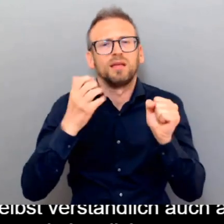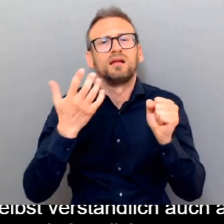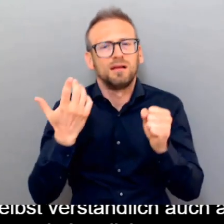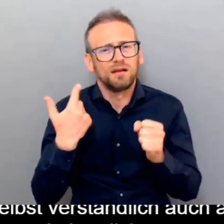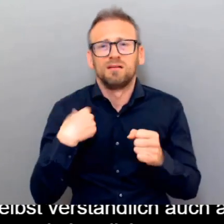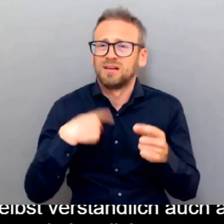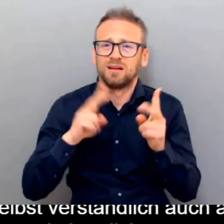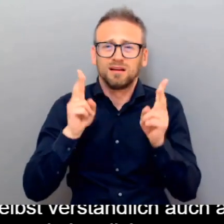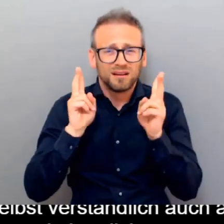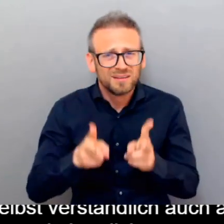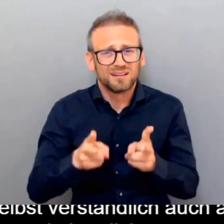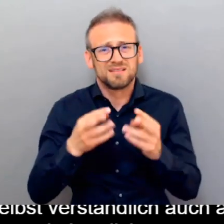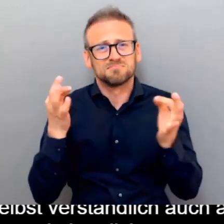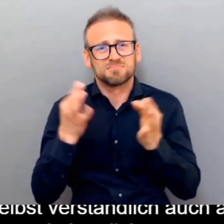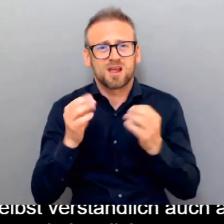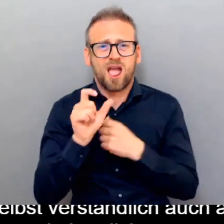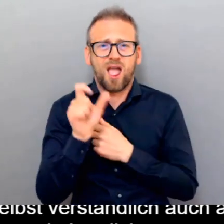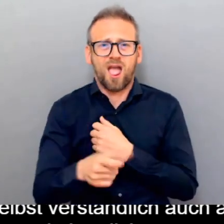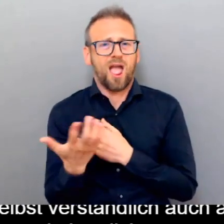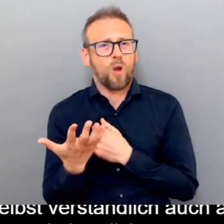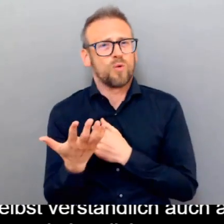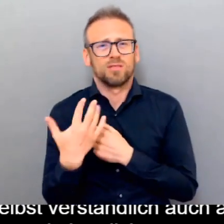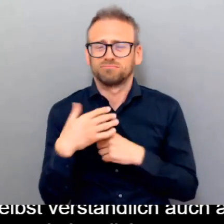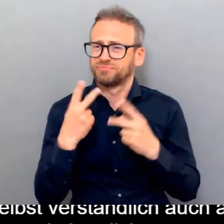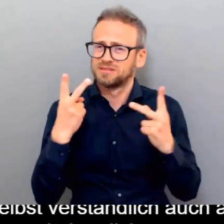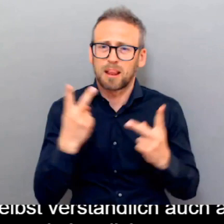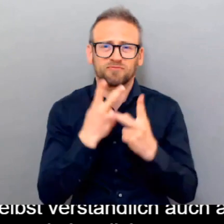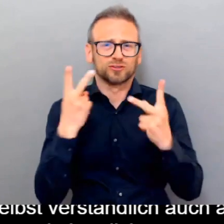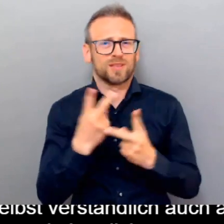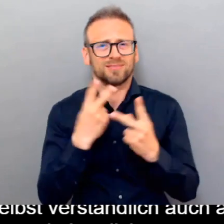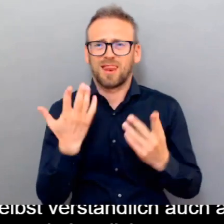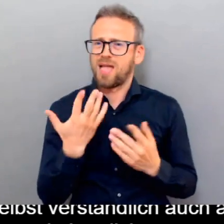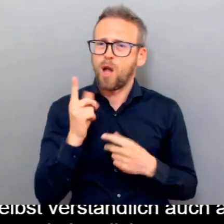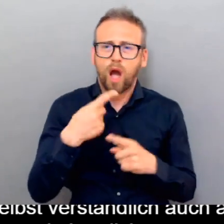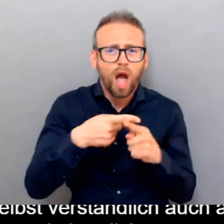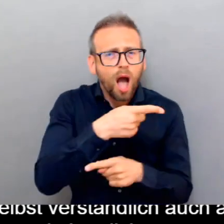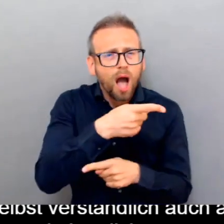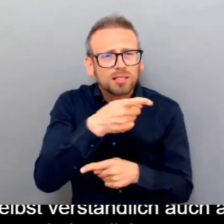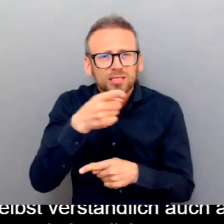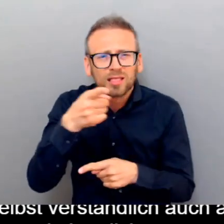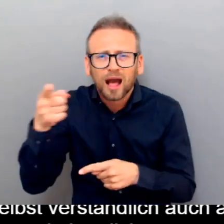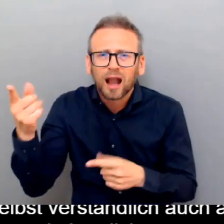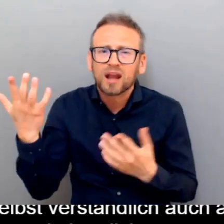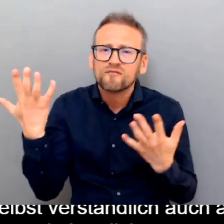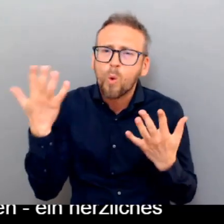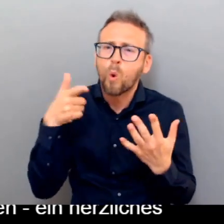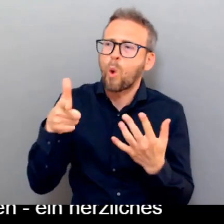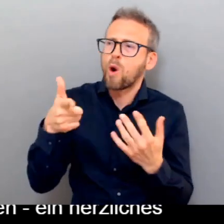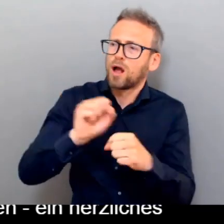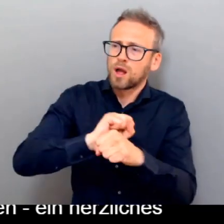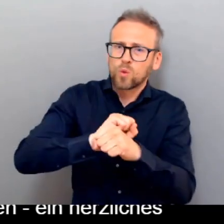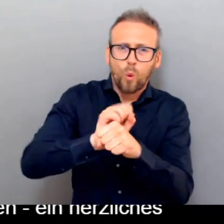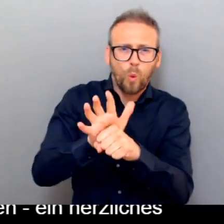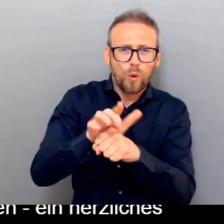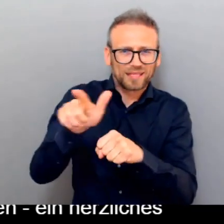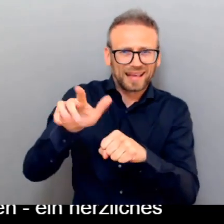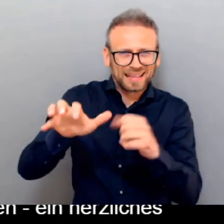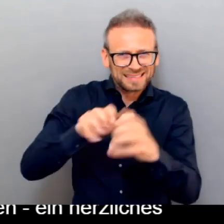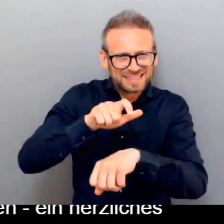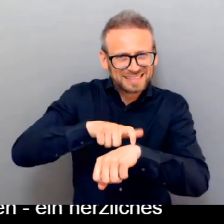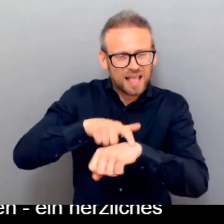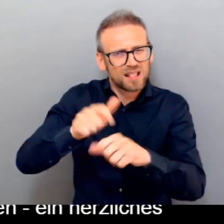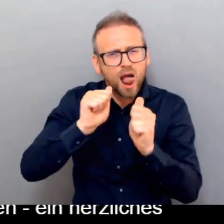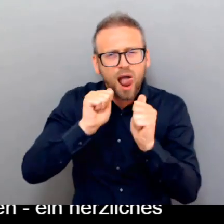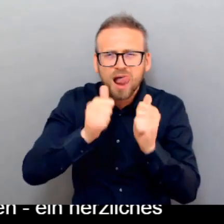ein herzliches Dankeschön gesagt. Vielen herzlichen Dank. Vielen Dank. Kommen wir zu Ihren Fragen. Als erstes hat sich gemeldet Julian von Löwes,